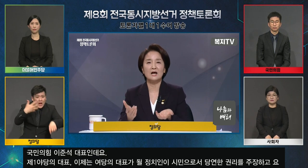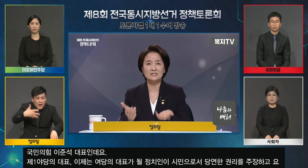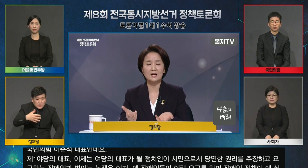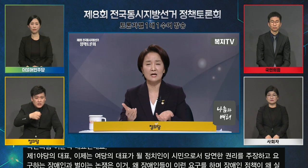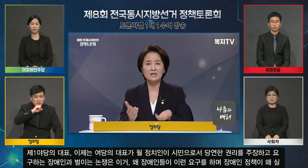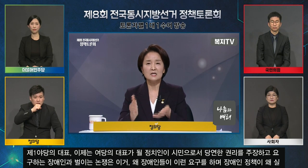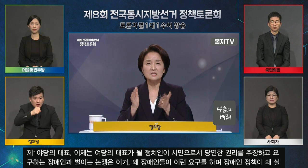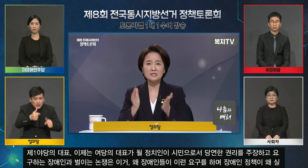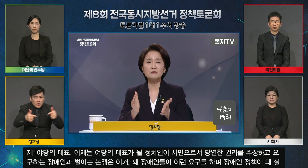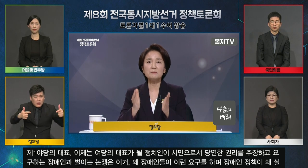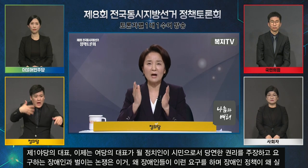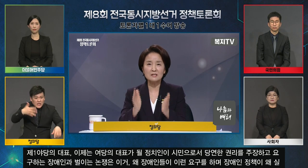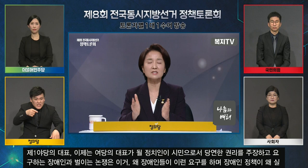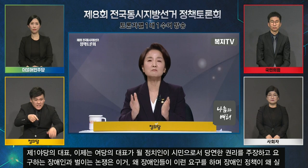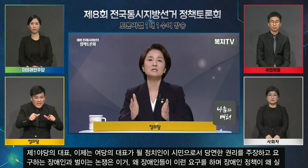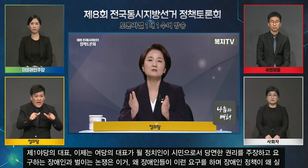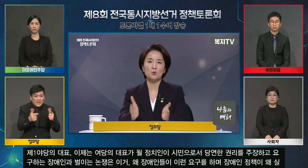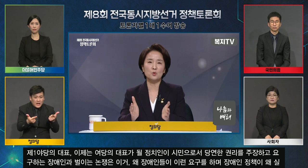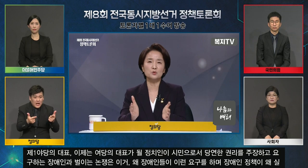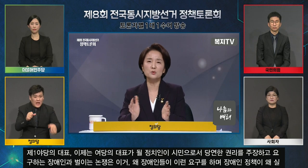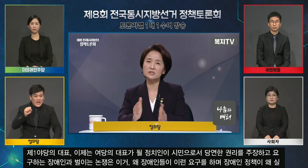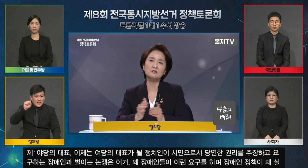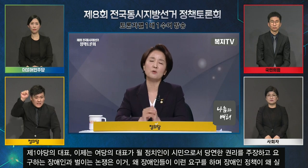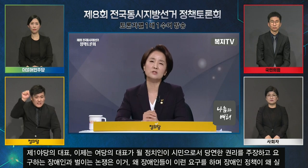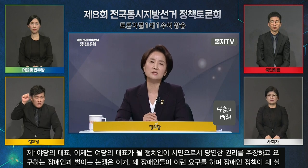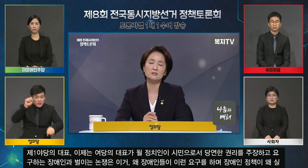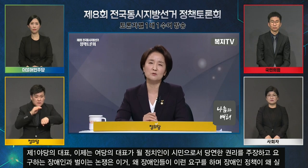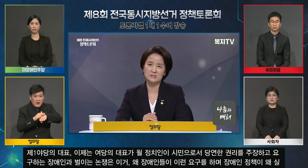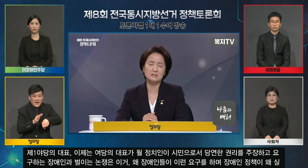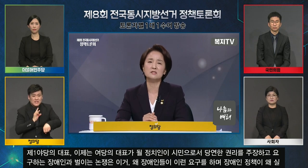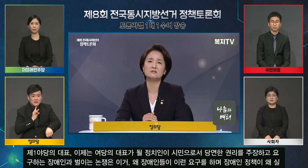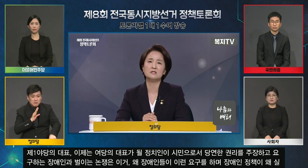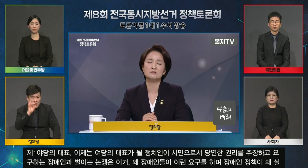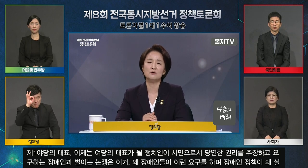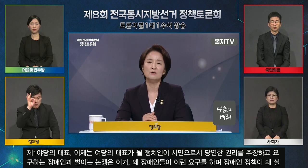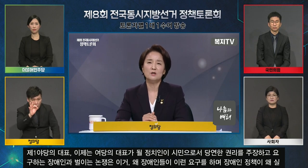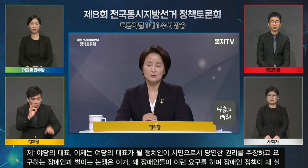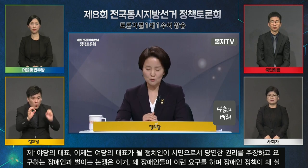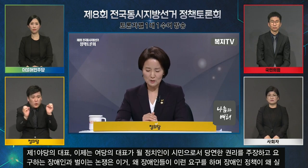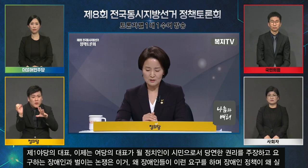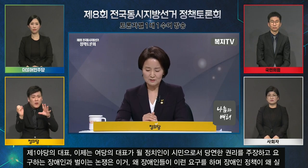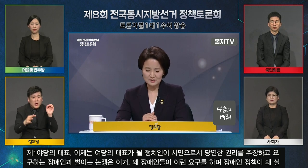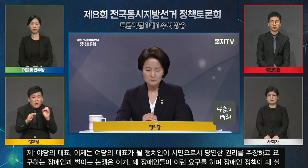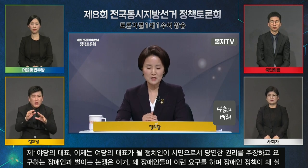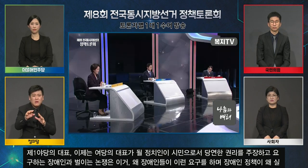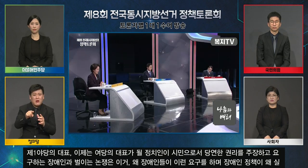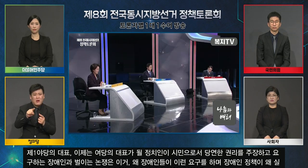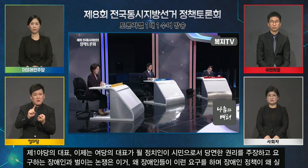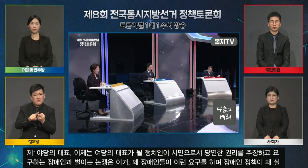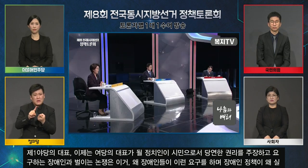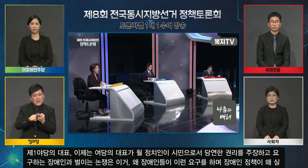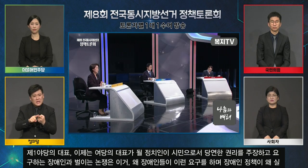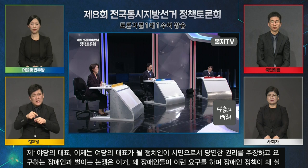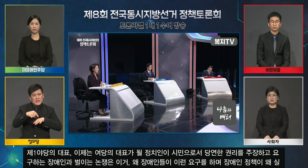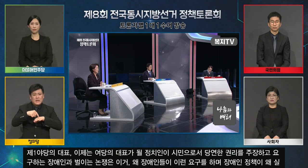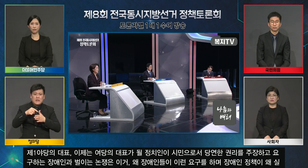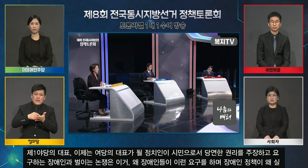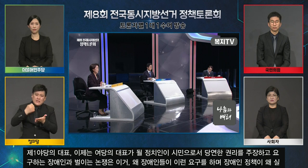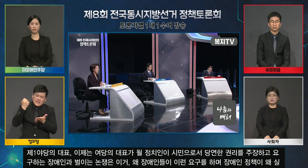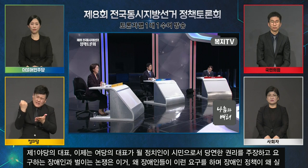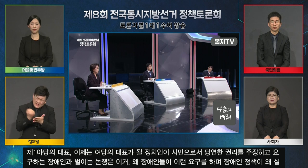않는가가 아니라 시위방식만을 놓고 논쟁을 벌인다는 것 자체에 대해서 정말 참담함을